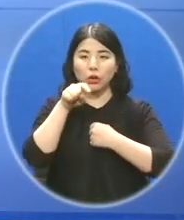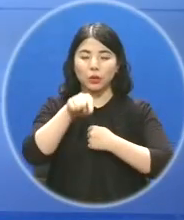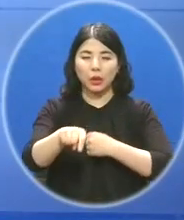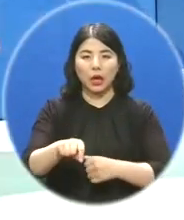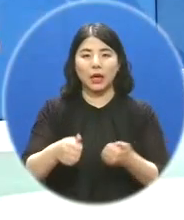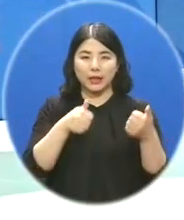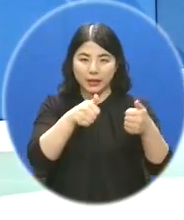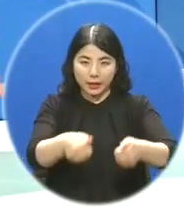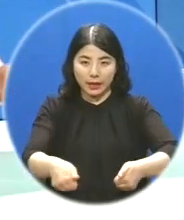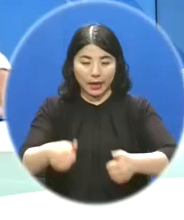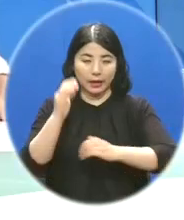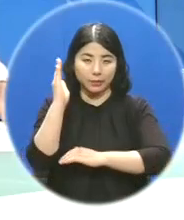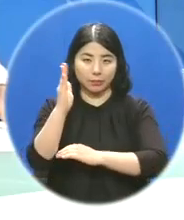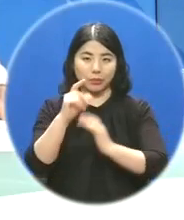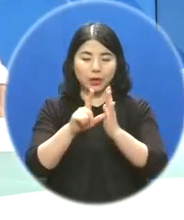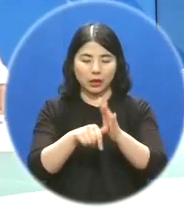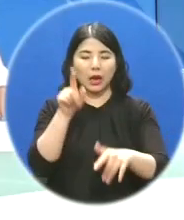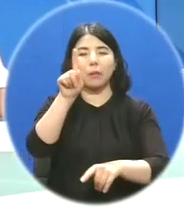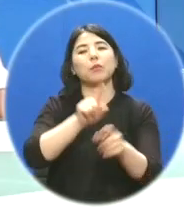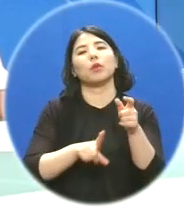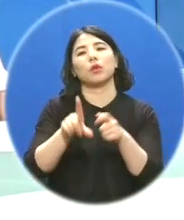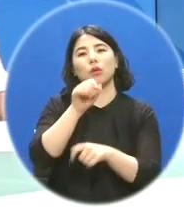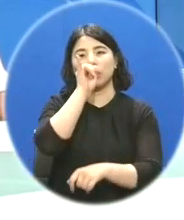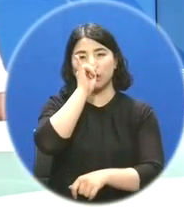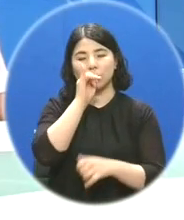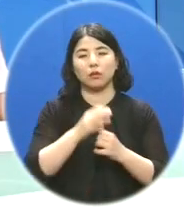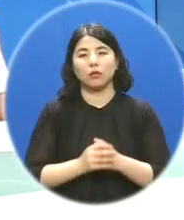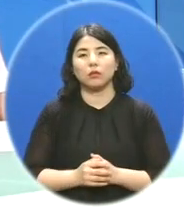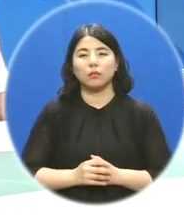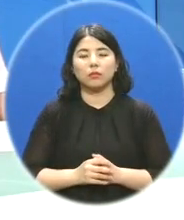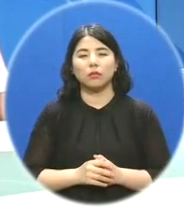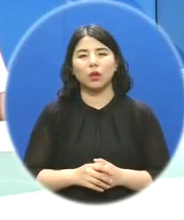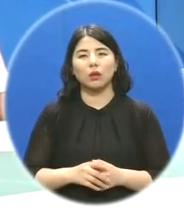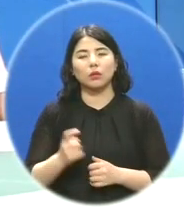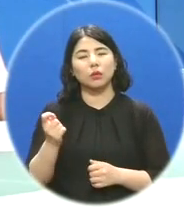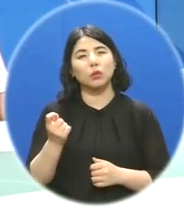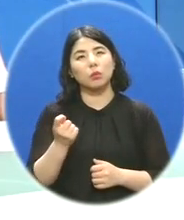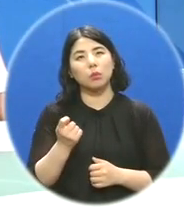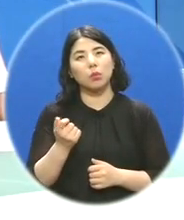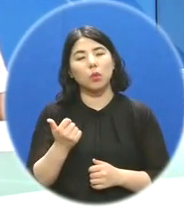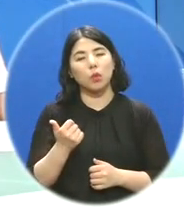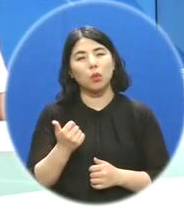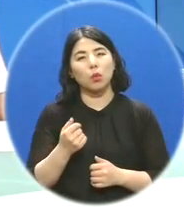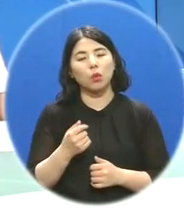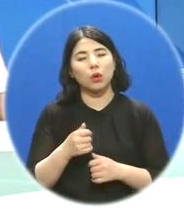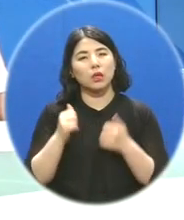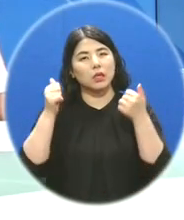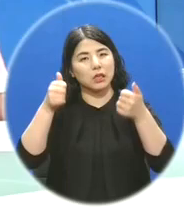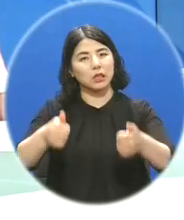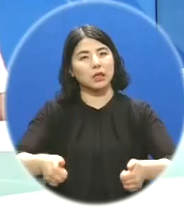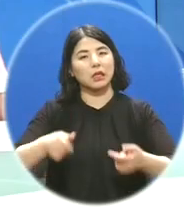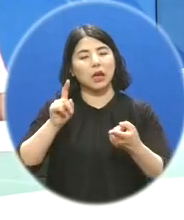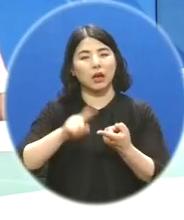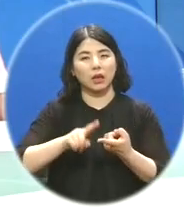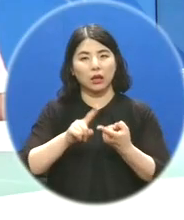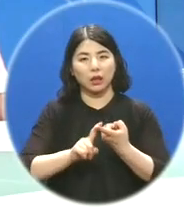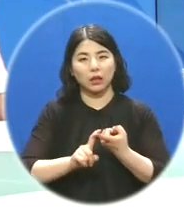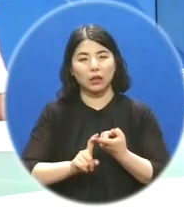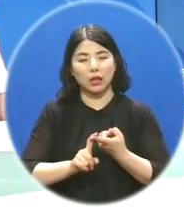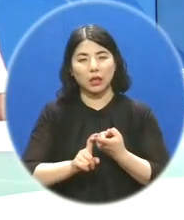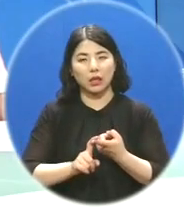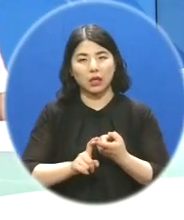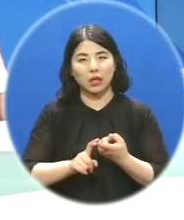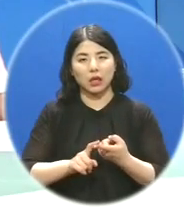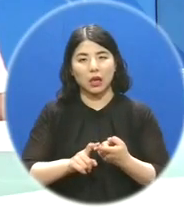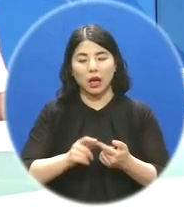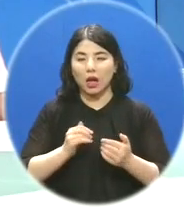인사 순서에서 또 이렇게 한 번씩 하죠. 그게 좀 저희가 뭐라 그럴까요? 좀 그 인사하는 데 있어서 그 의전상의